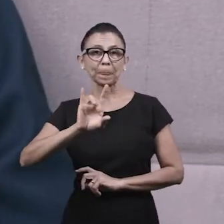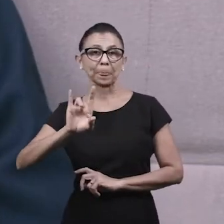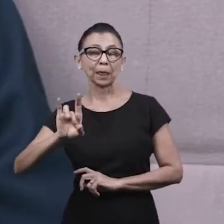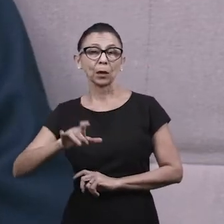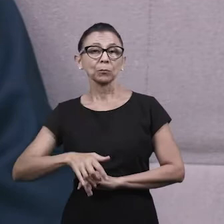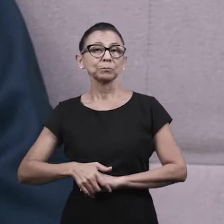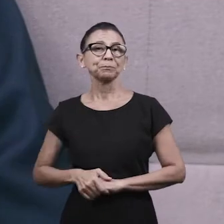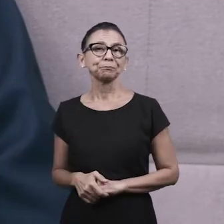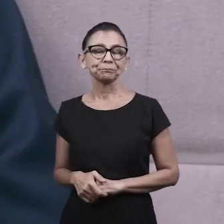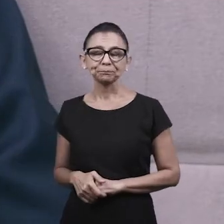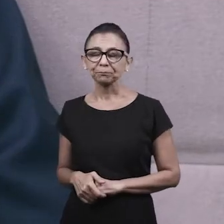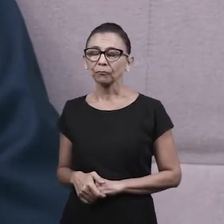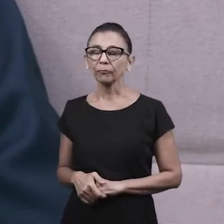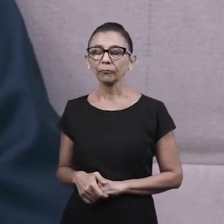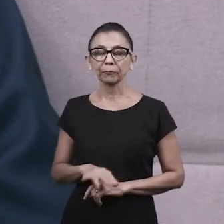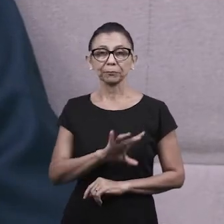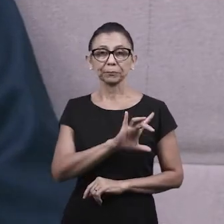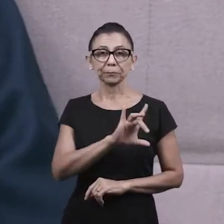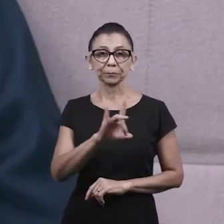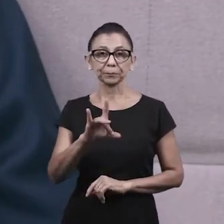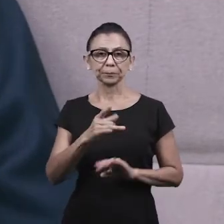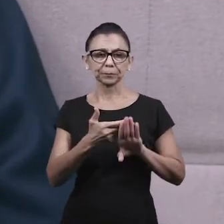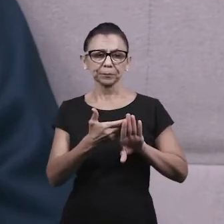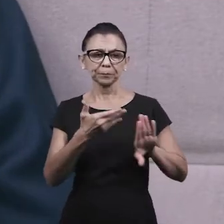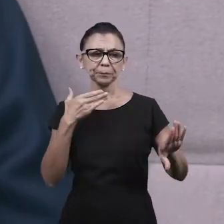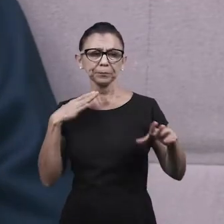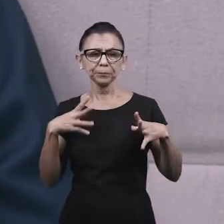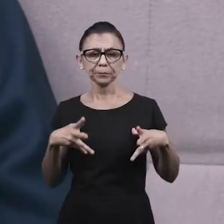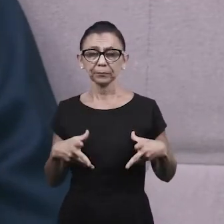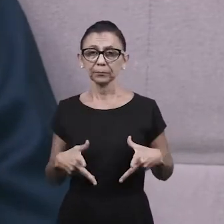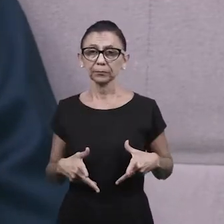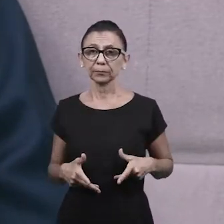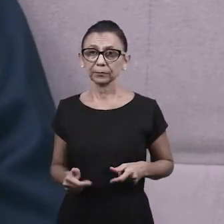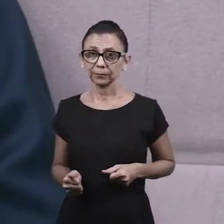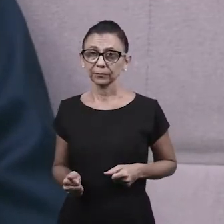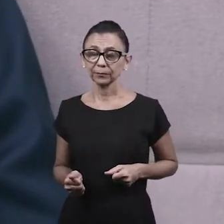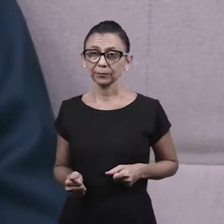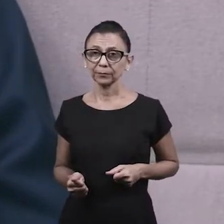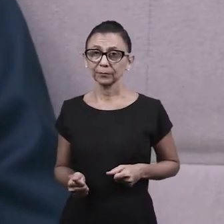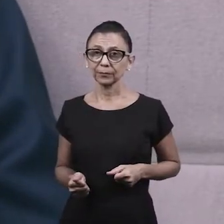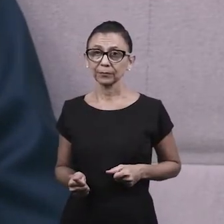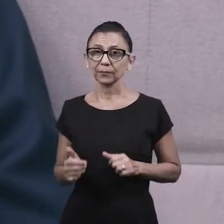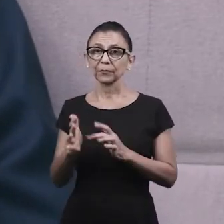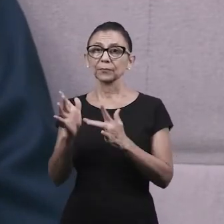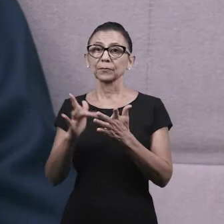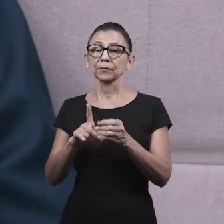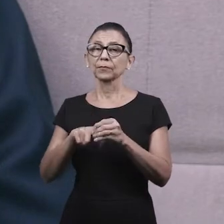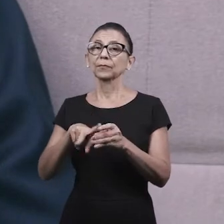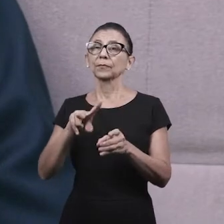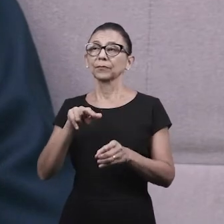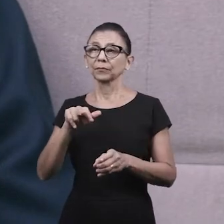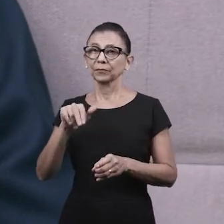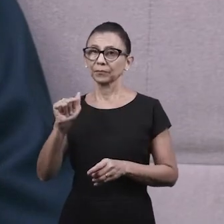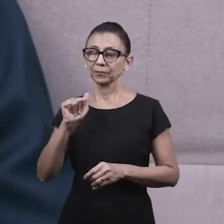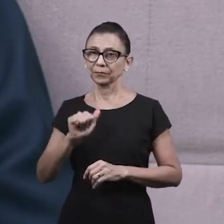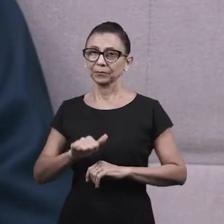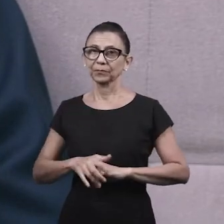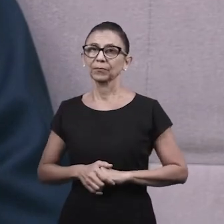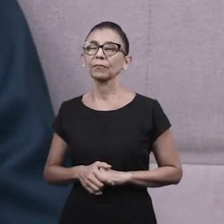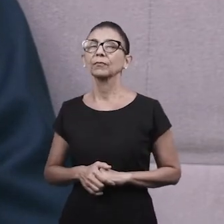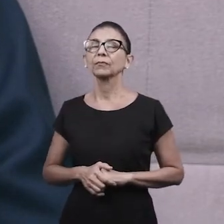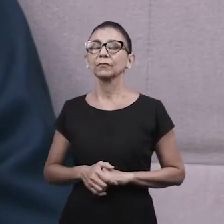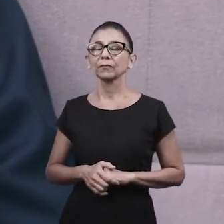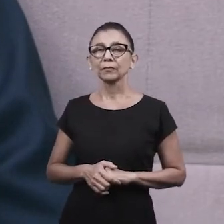Jésus. Le Seigneur Jésus, il veut préserver notre foi et le salut.